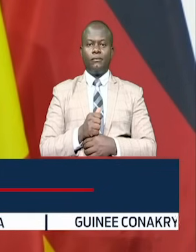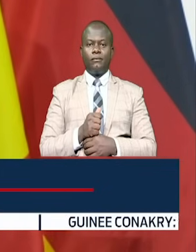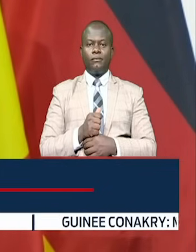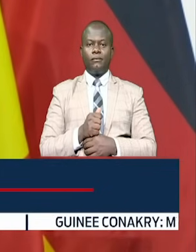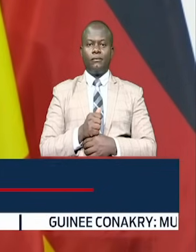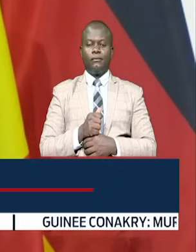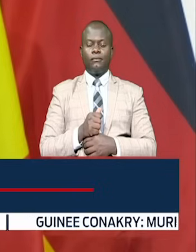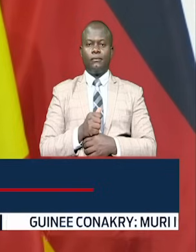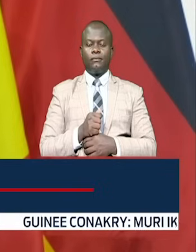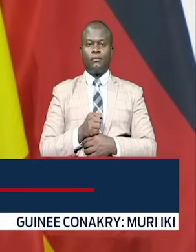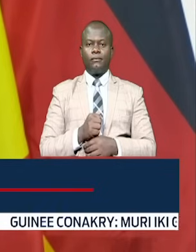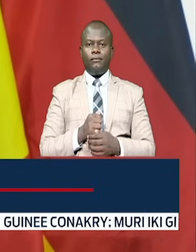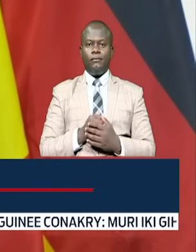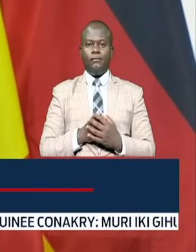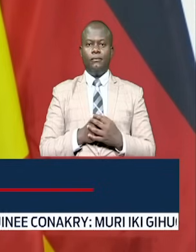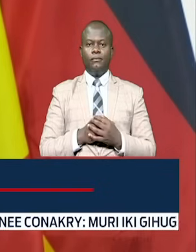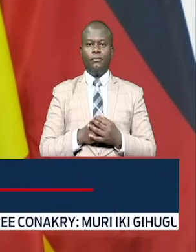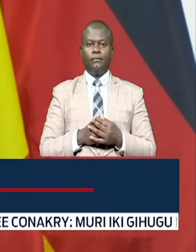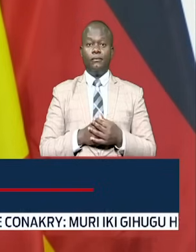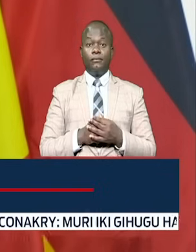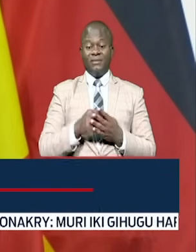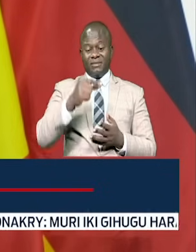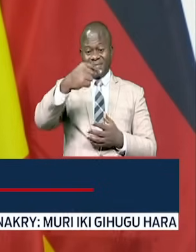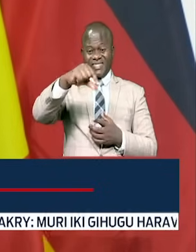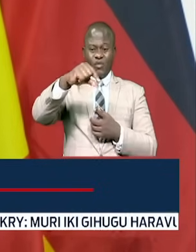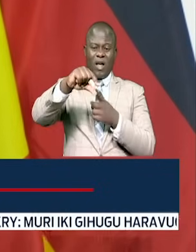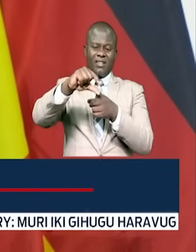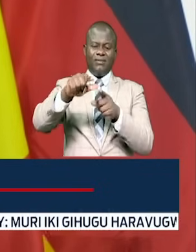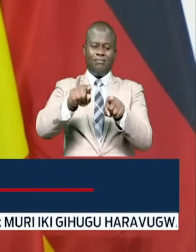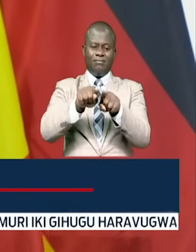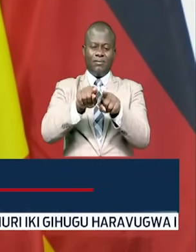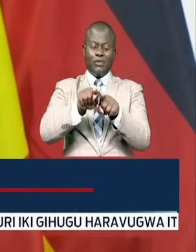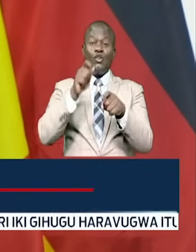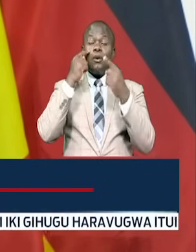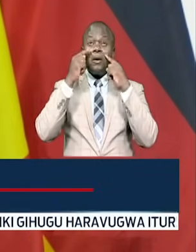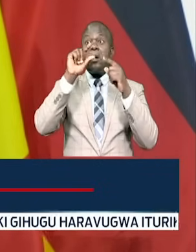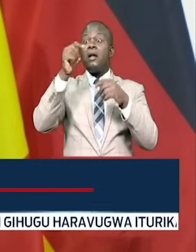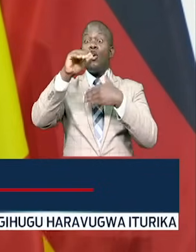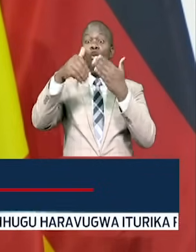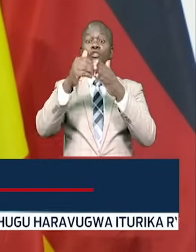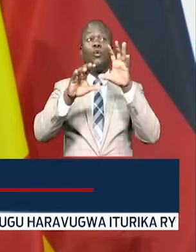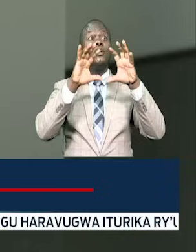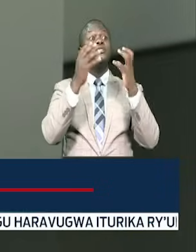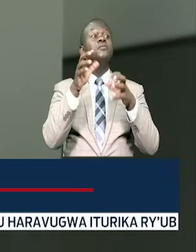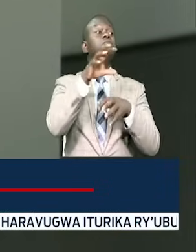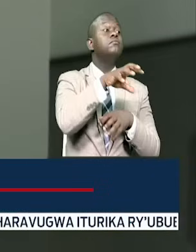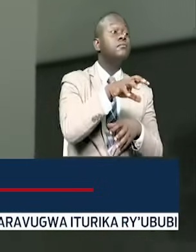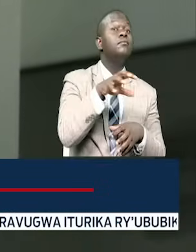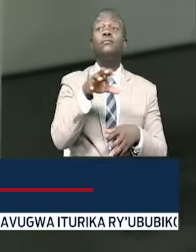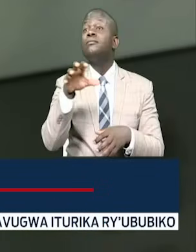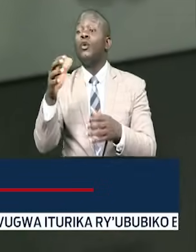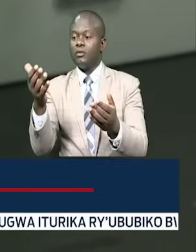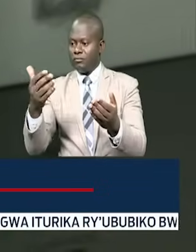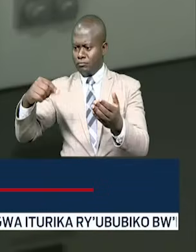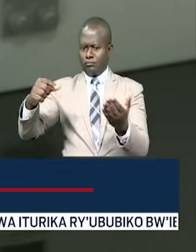is exactly the same ubuziranenge ni bumwe nubwo wasanga handi hose ku isi anywhere else uru ruganda